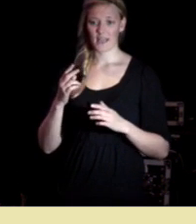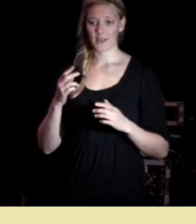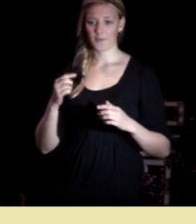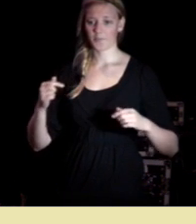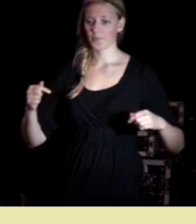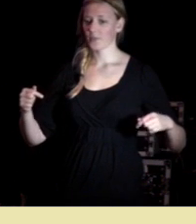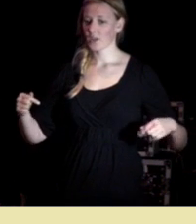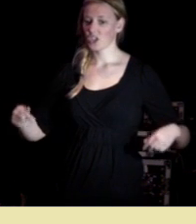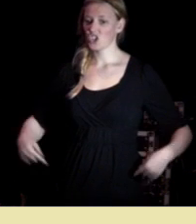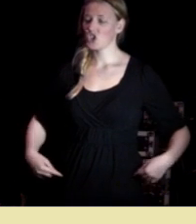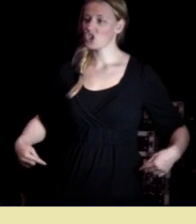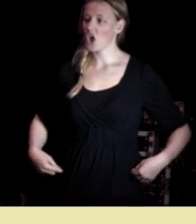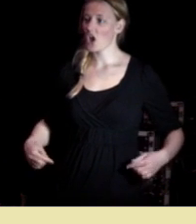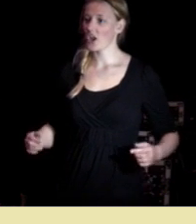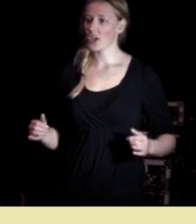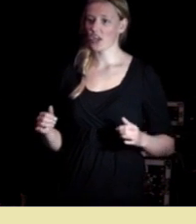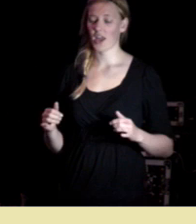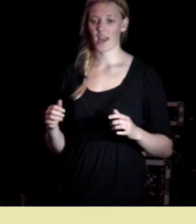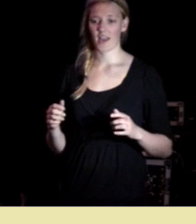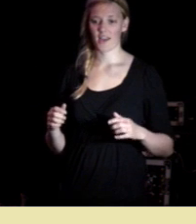som ikke vet hva det er så skal ikke jeg si det